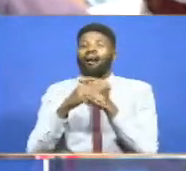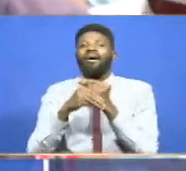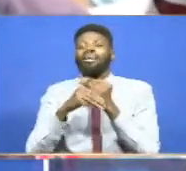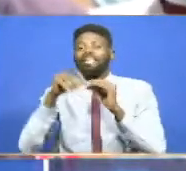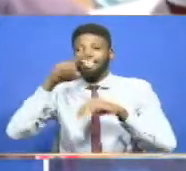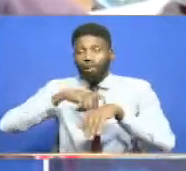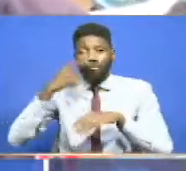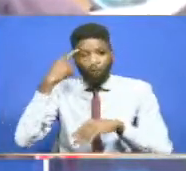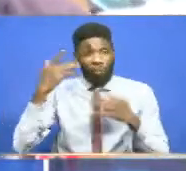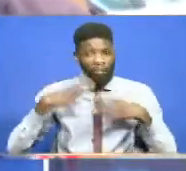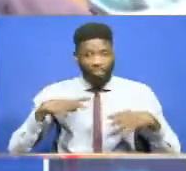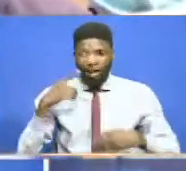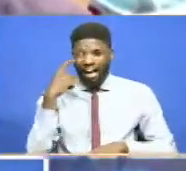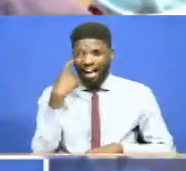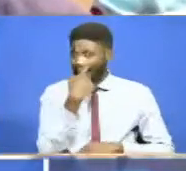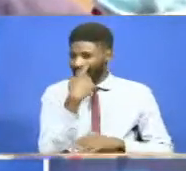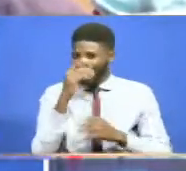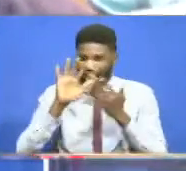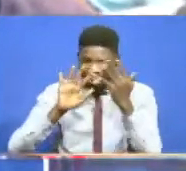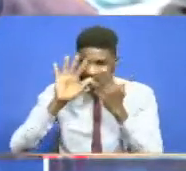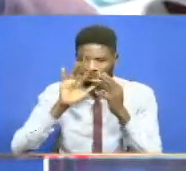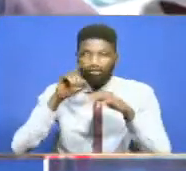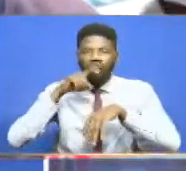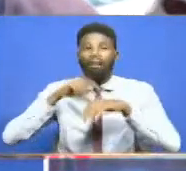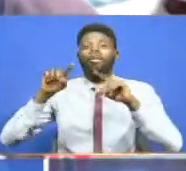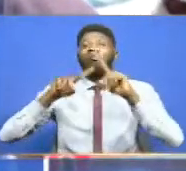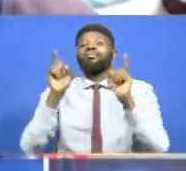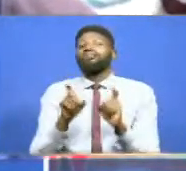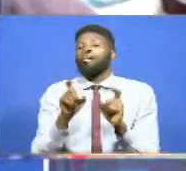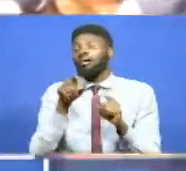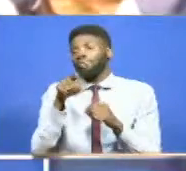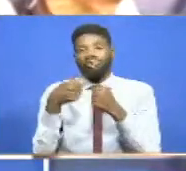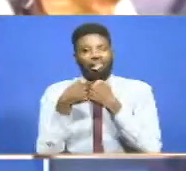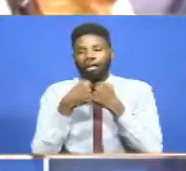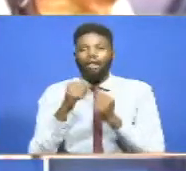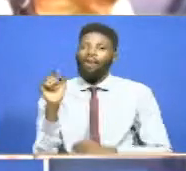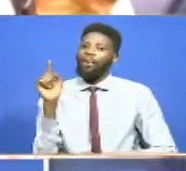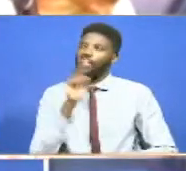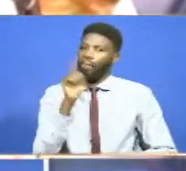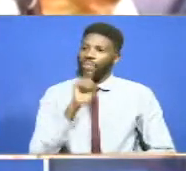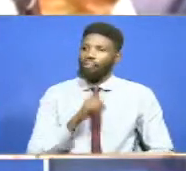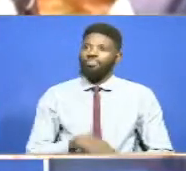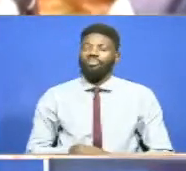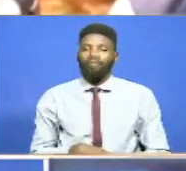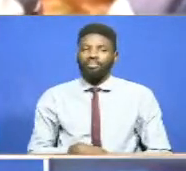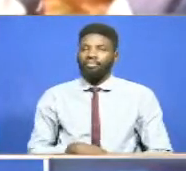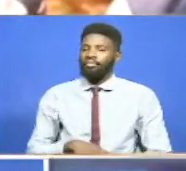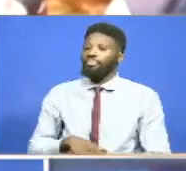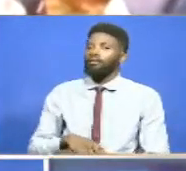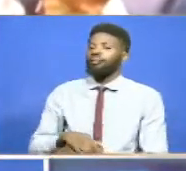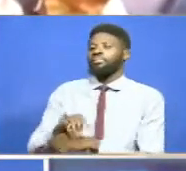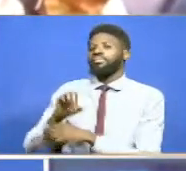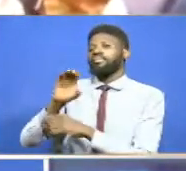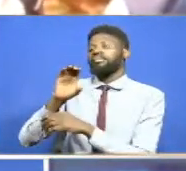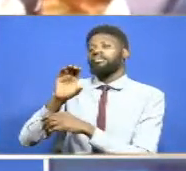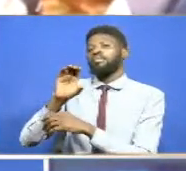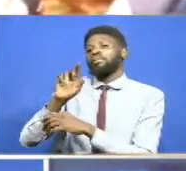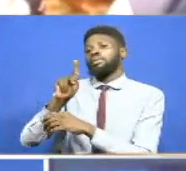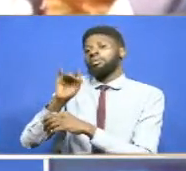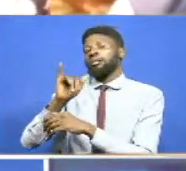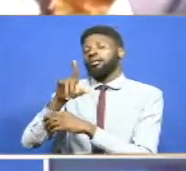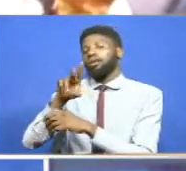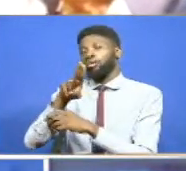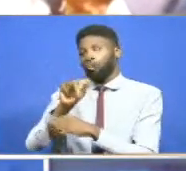of the challenges, and mostly it's the main. Chaloa has been instrumental